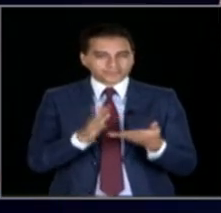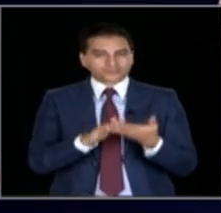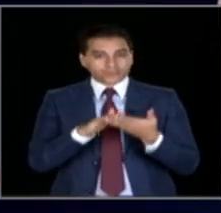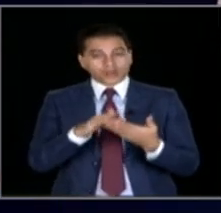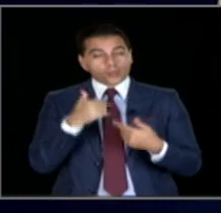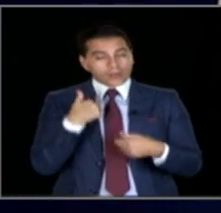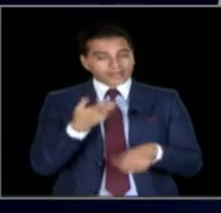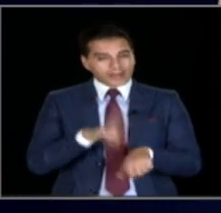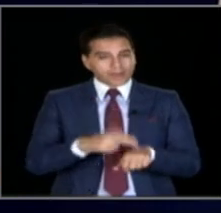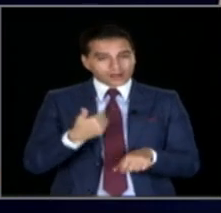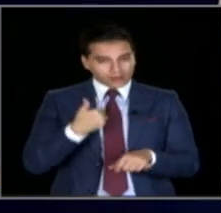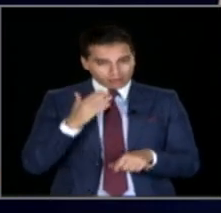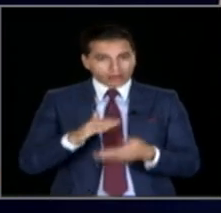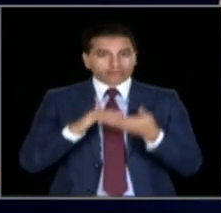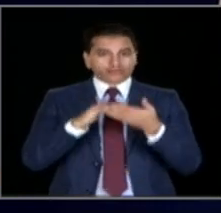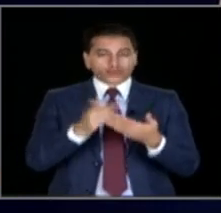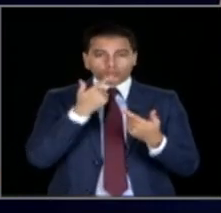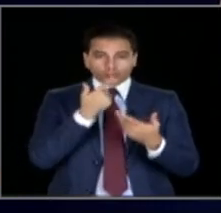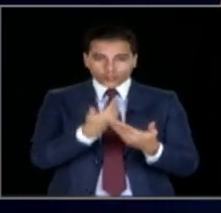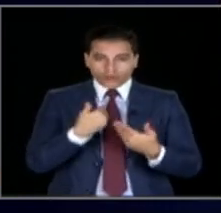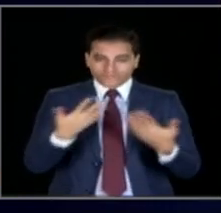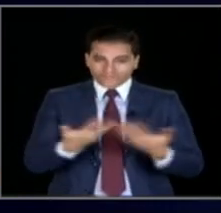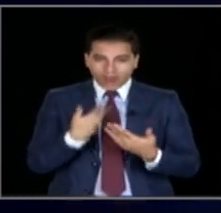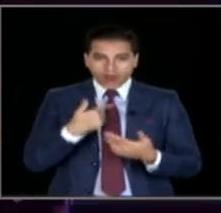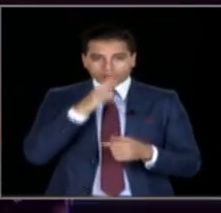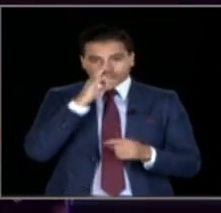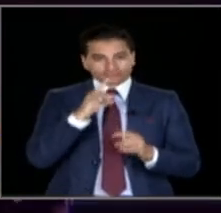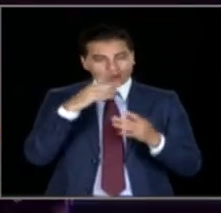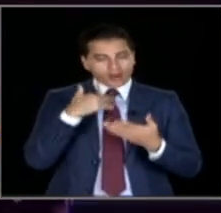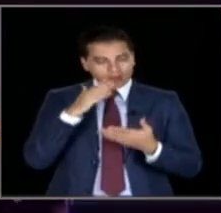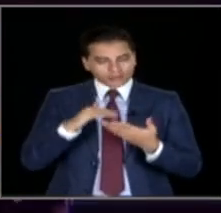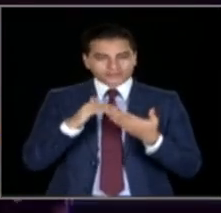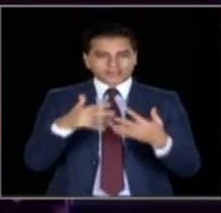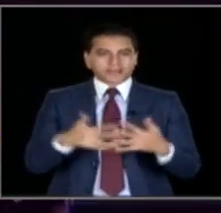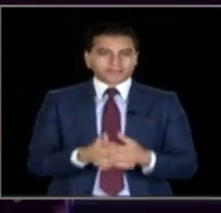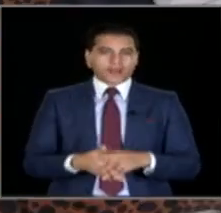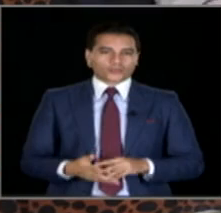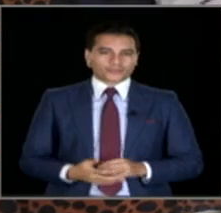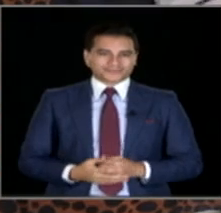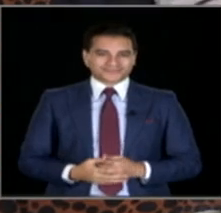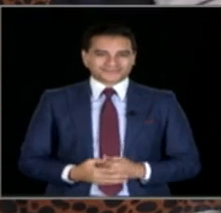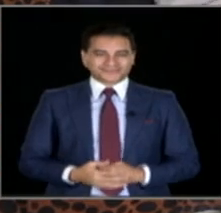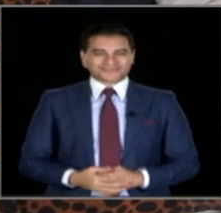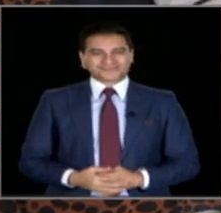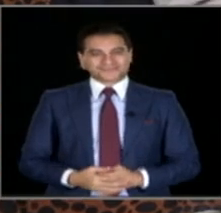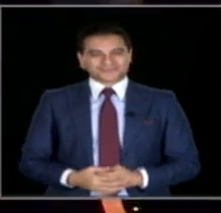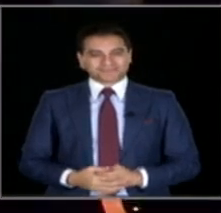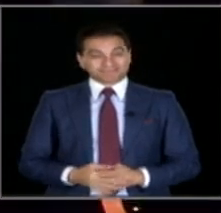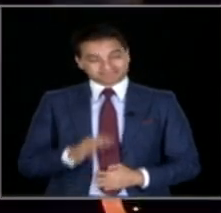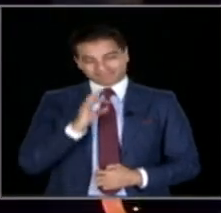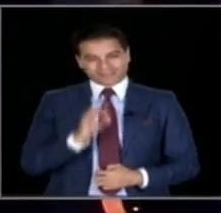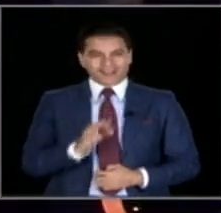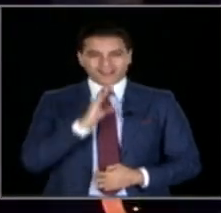شاركينا باحتياجاتكم وربنا قدرنا ونقدر نساعد معاكم يا رب ان شاء الله. طبيعي يعني،